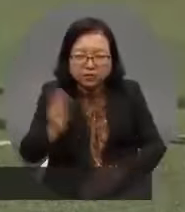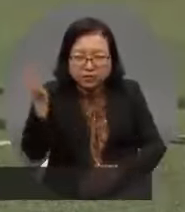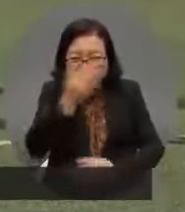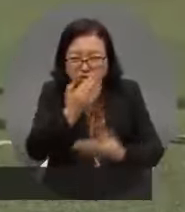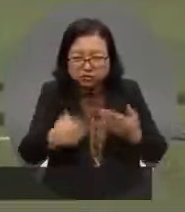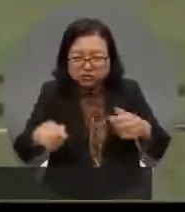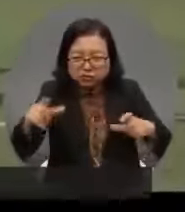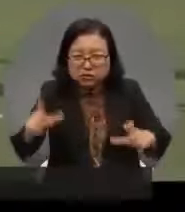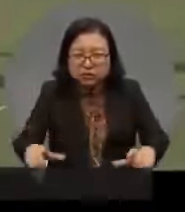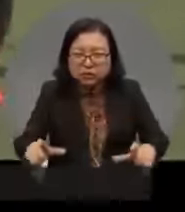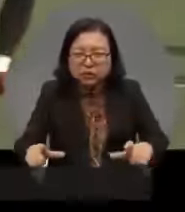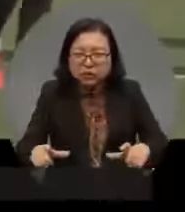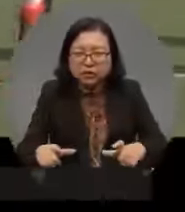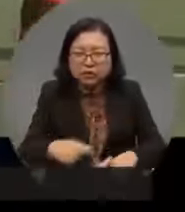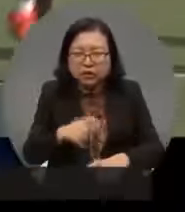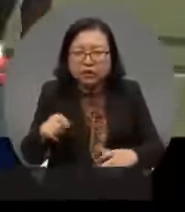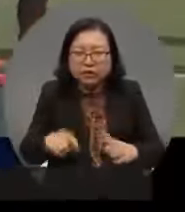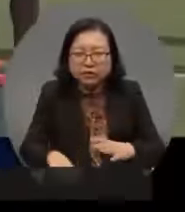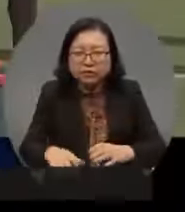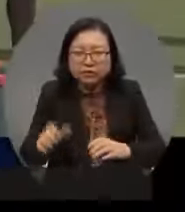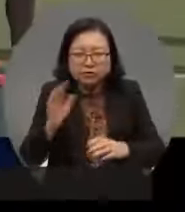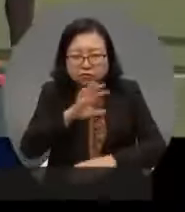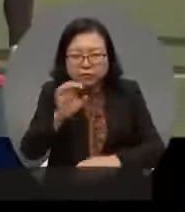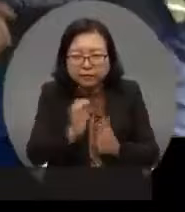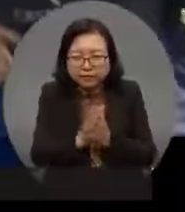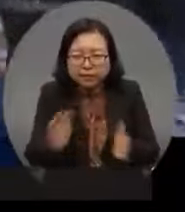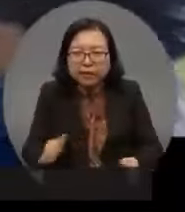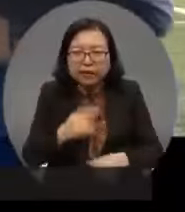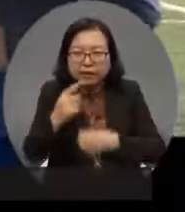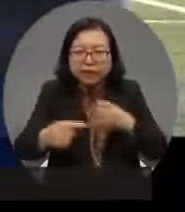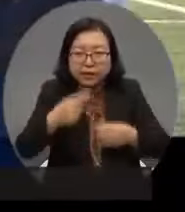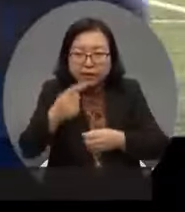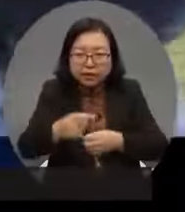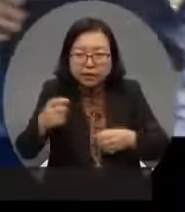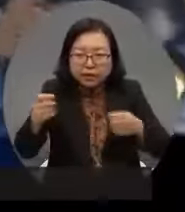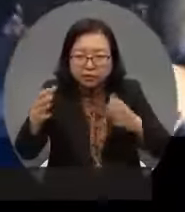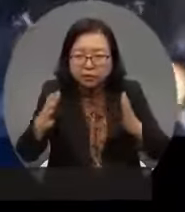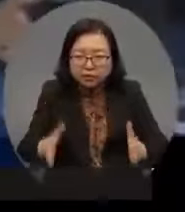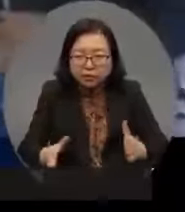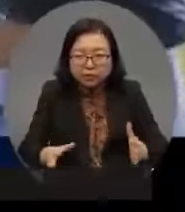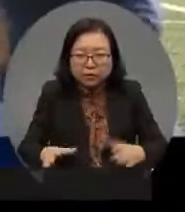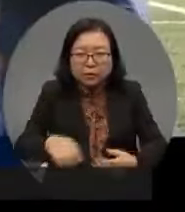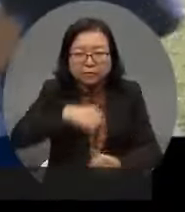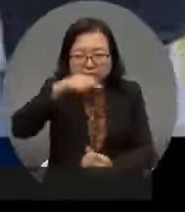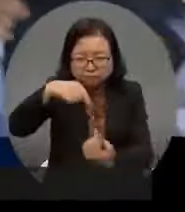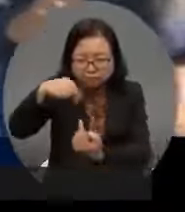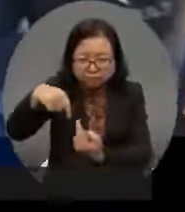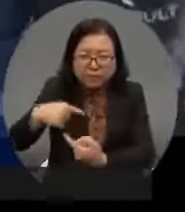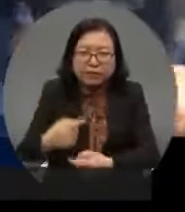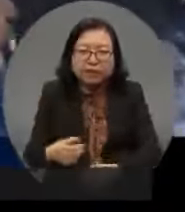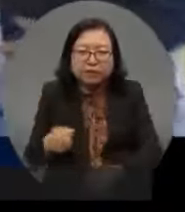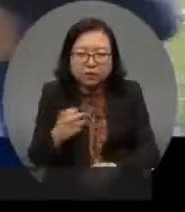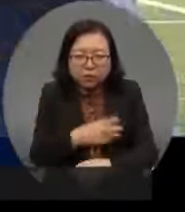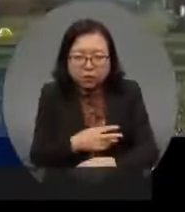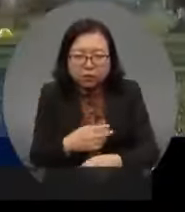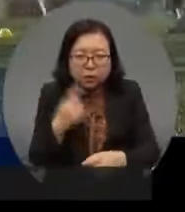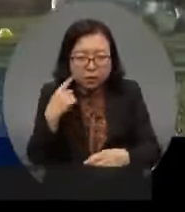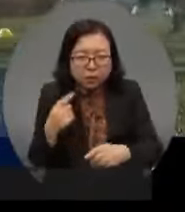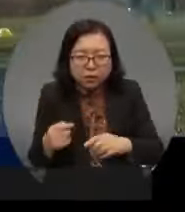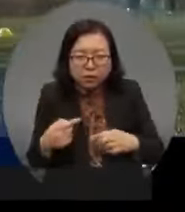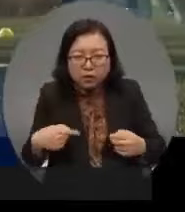준비합니다. 1년 동안 전술을 계속 만들어 가야 되는 부분에서 그런 전술훈련을 가장